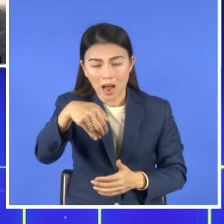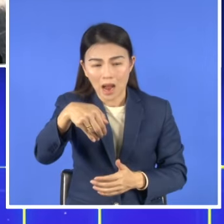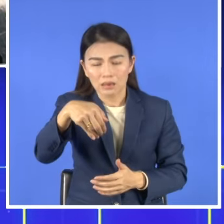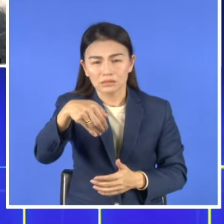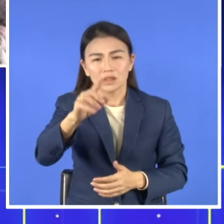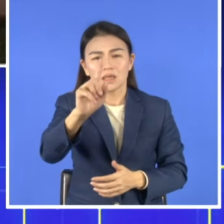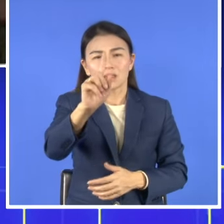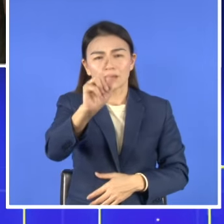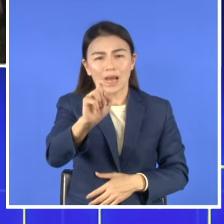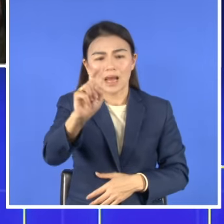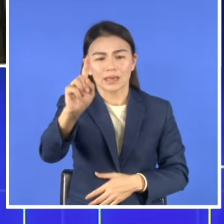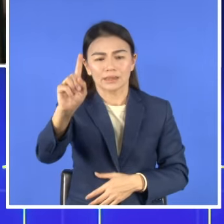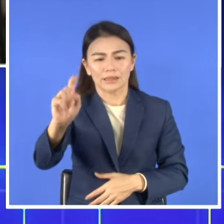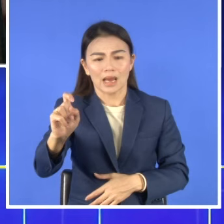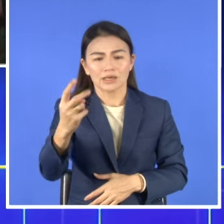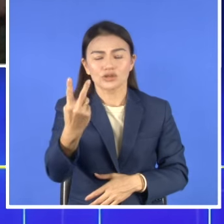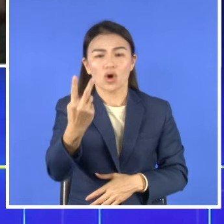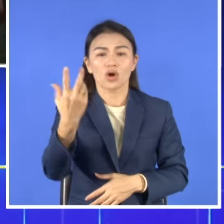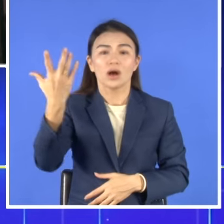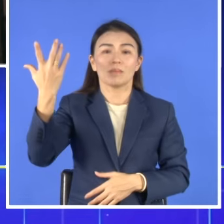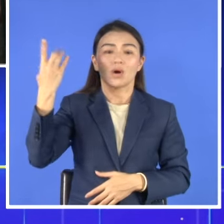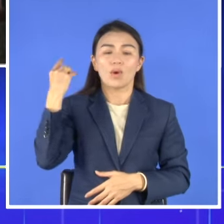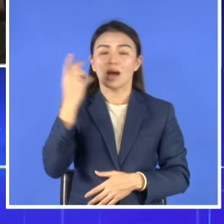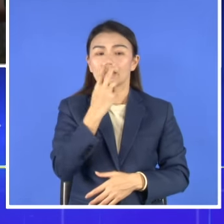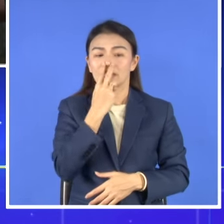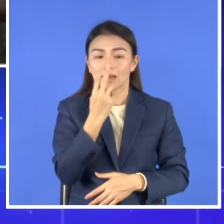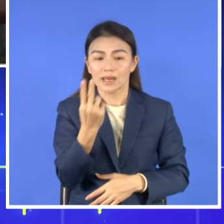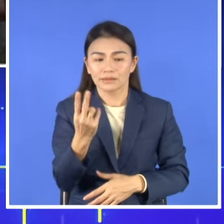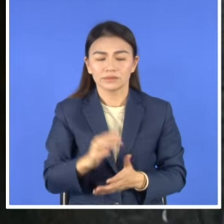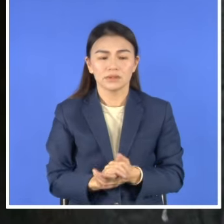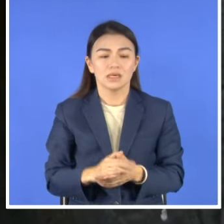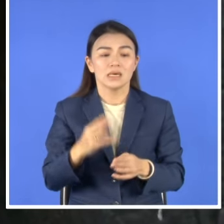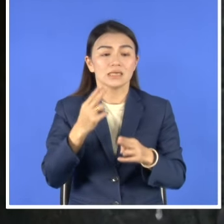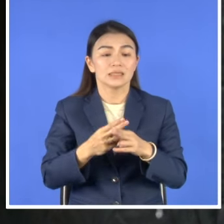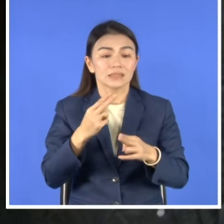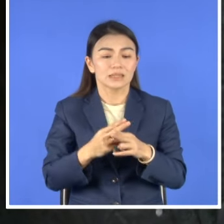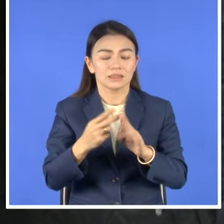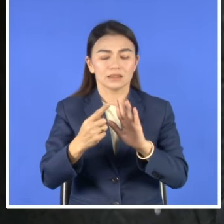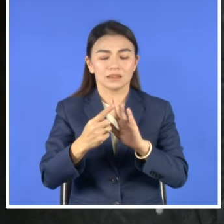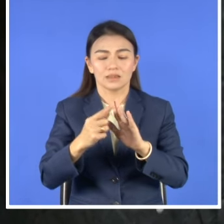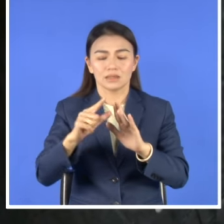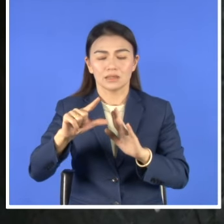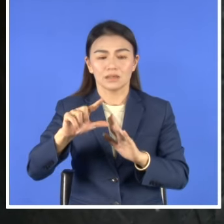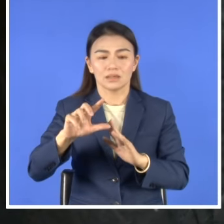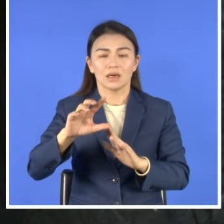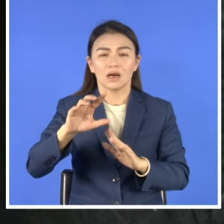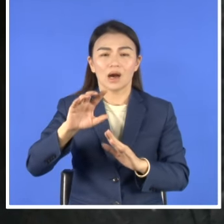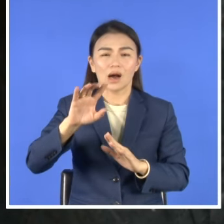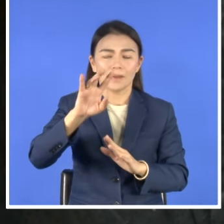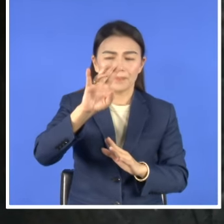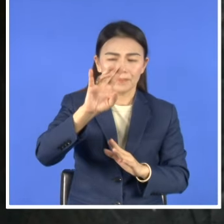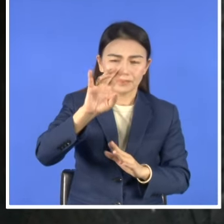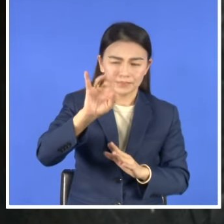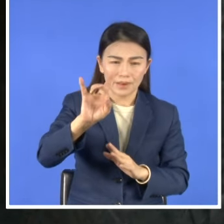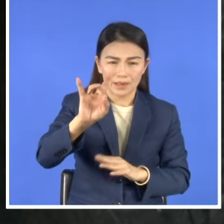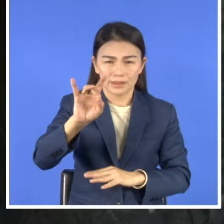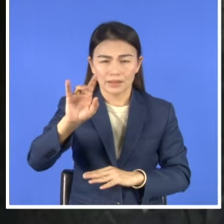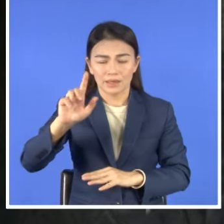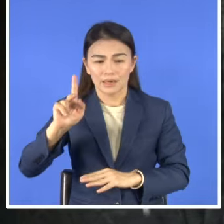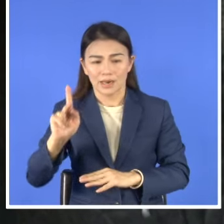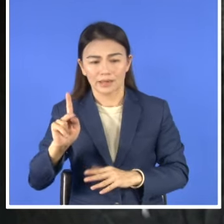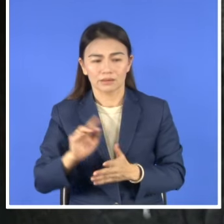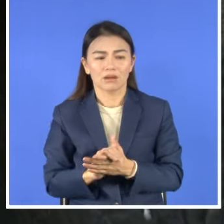ผู้ชมภาพเเมื่อวานนี้ที่เห็นคือแม่เล็กค่ะคุณแสงเดือนซึ่งเป็นผอศูนย์บริบาลช้างร้อง